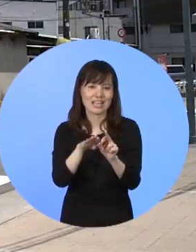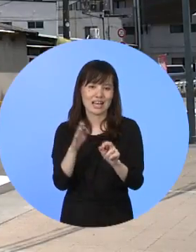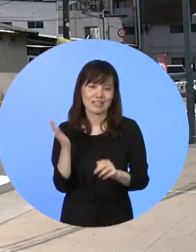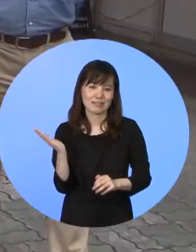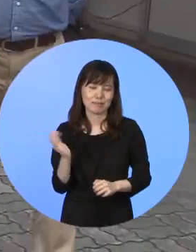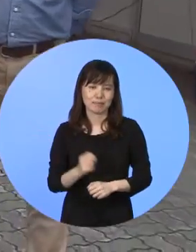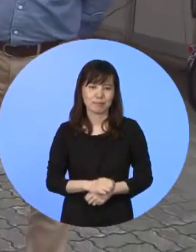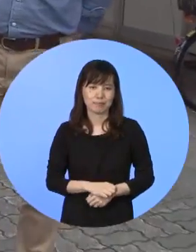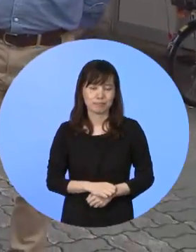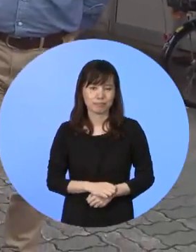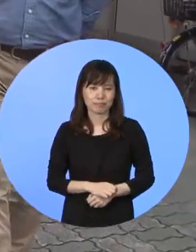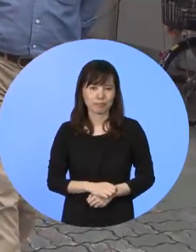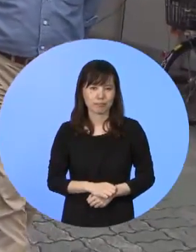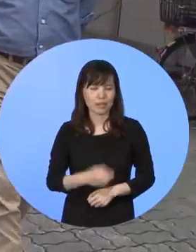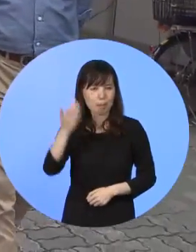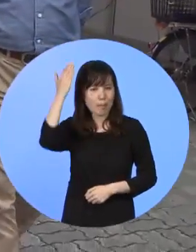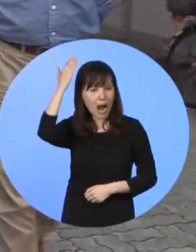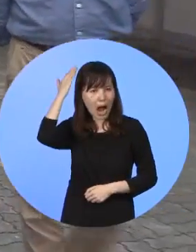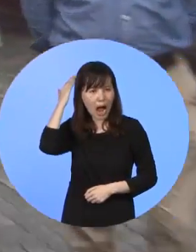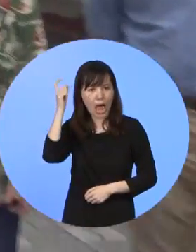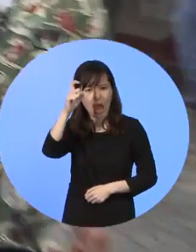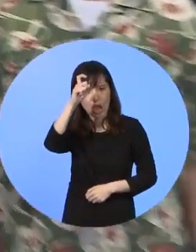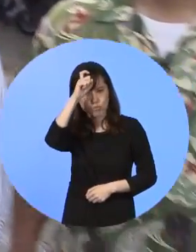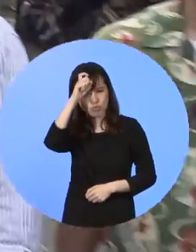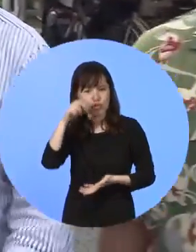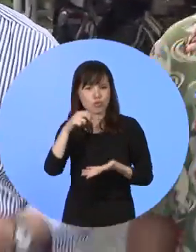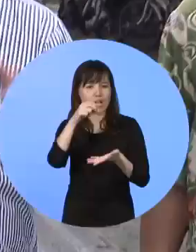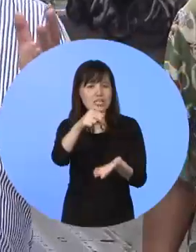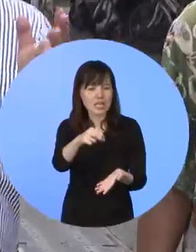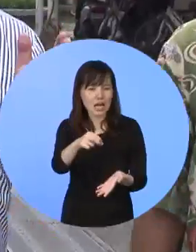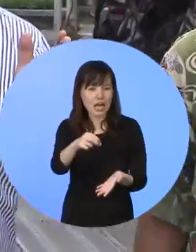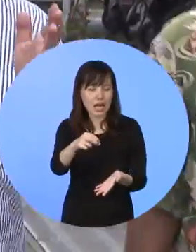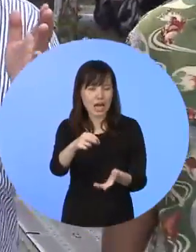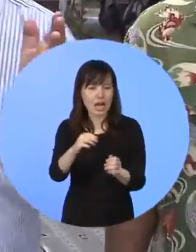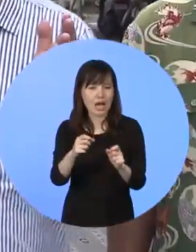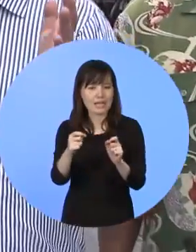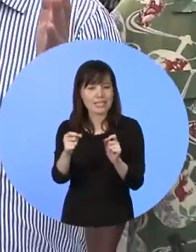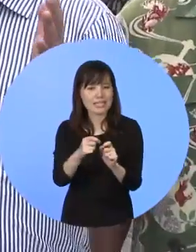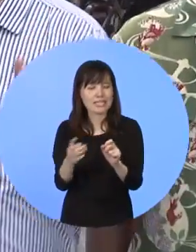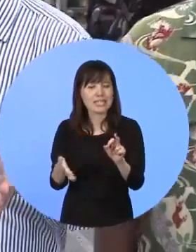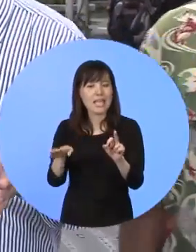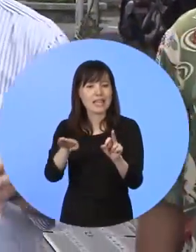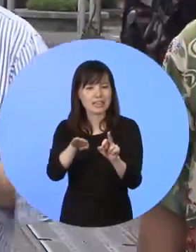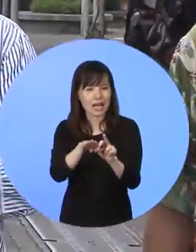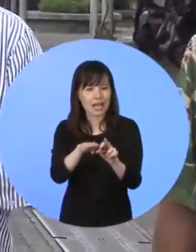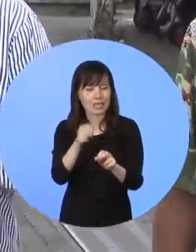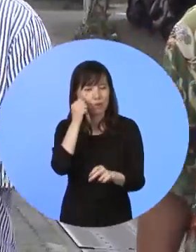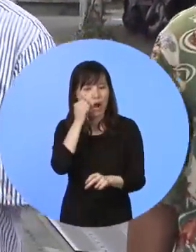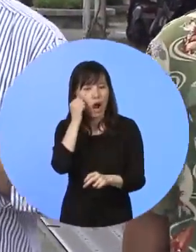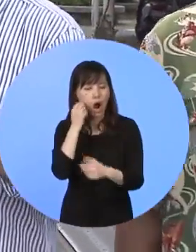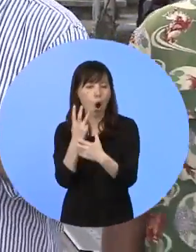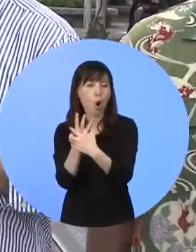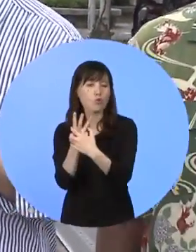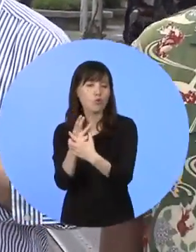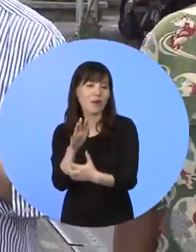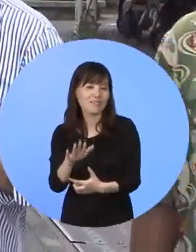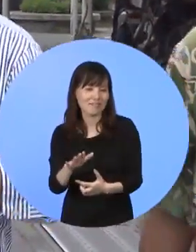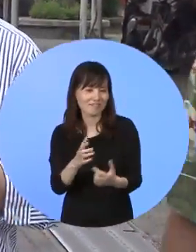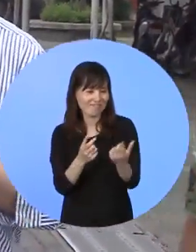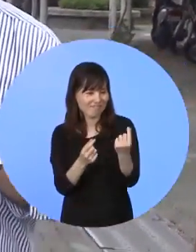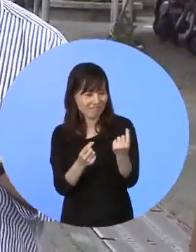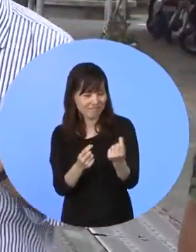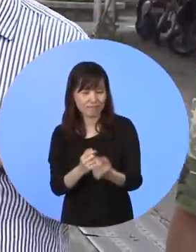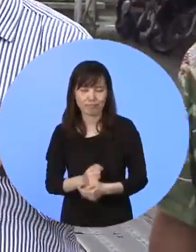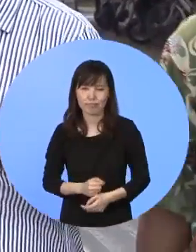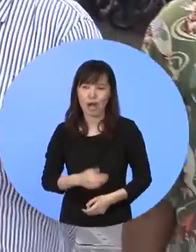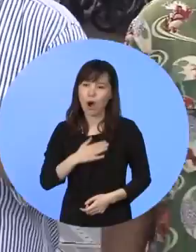はい、木戸さん、はい、前回のクイズで近隣センターには銭湯があるという話をしたと思います。覚えてますか。 はい、